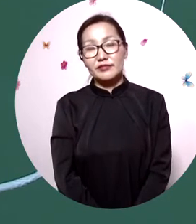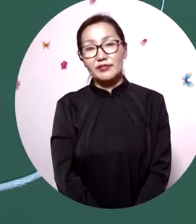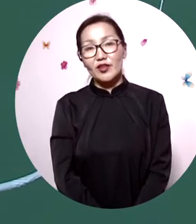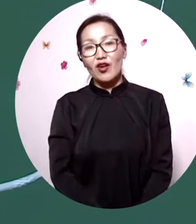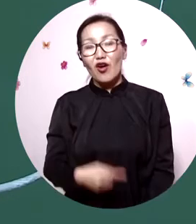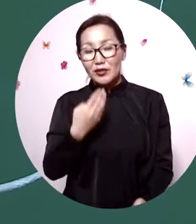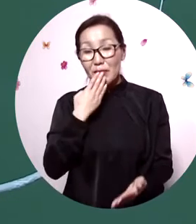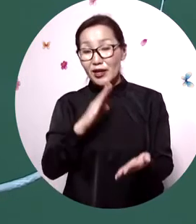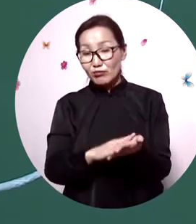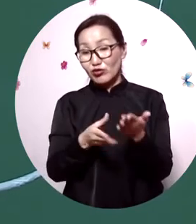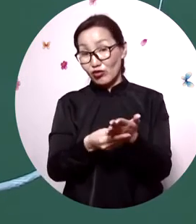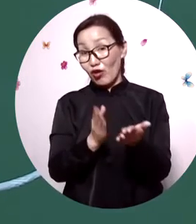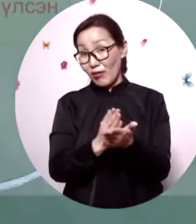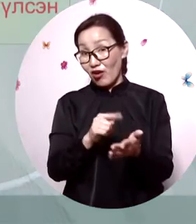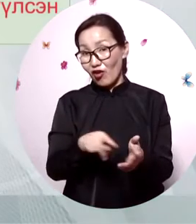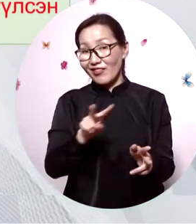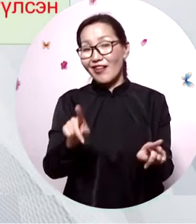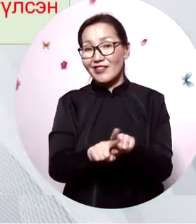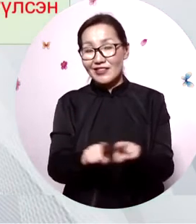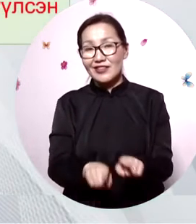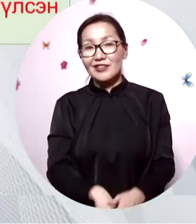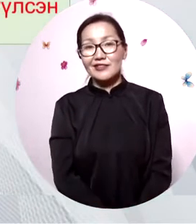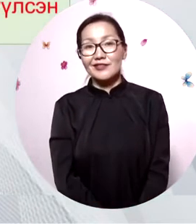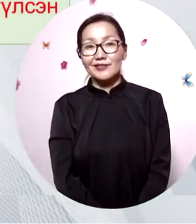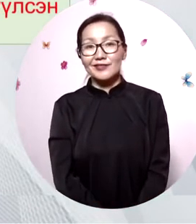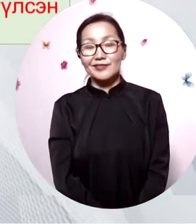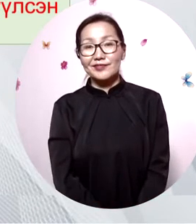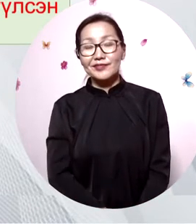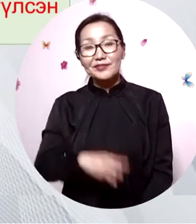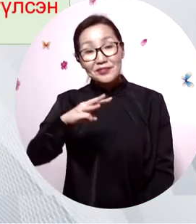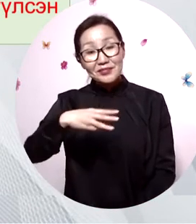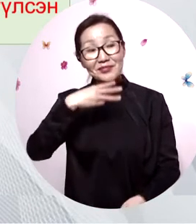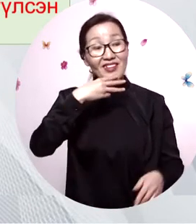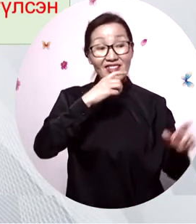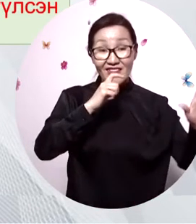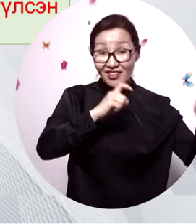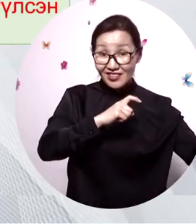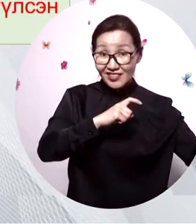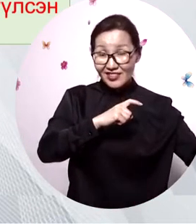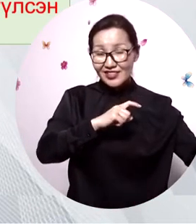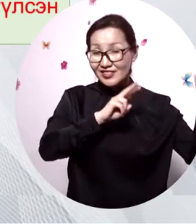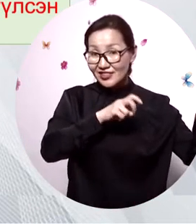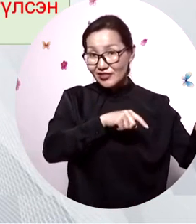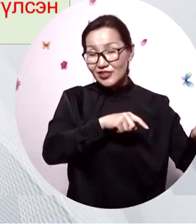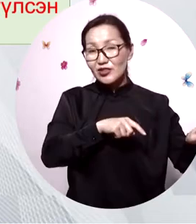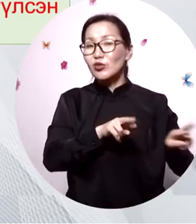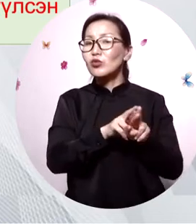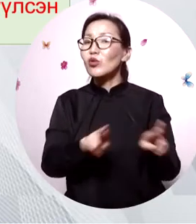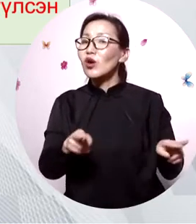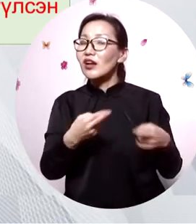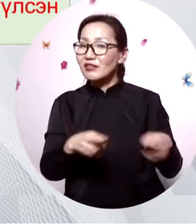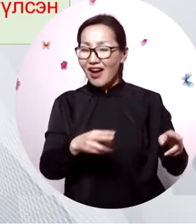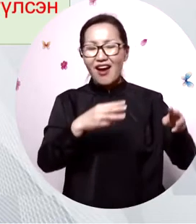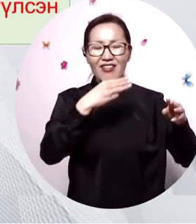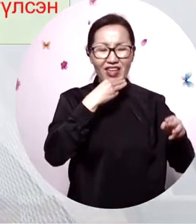Хоёла баримт нотолгоотой. За тэгвэл эхний мэдээллийн их маань бол юугаар ялгаатай байсан